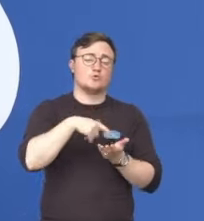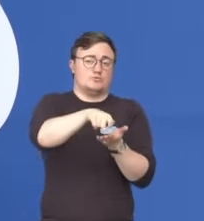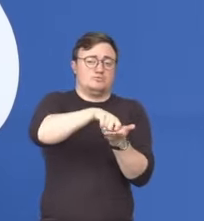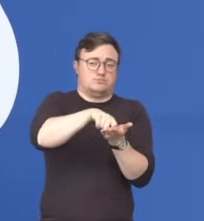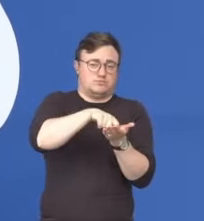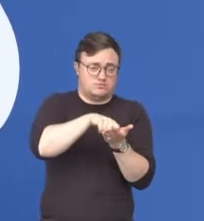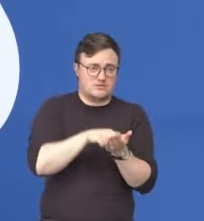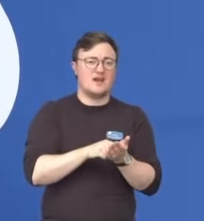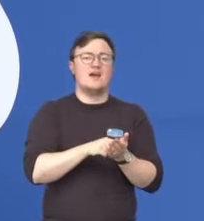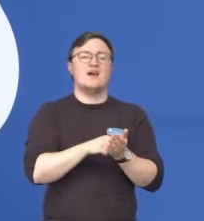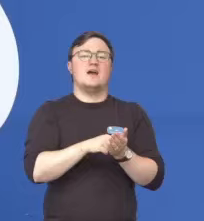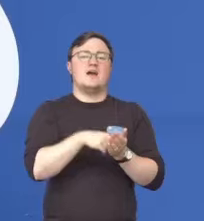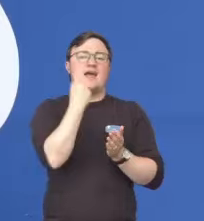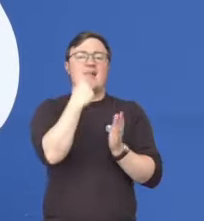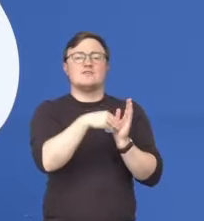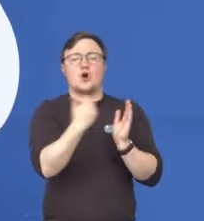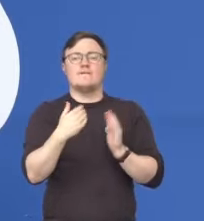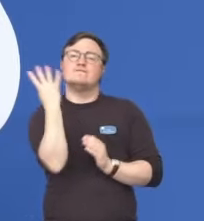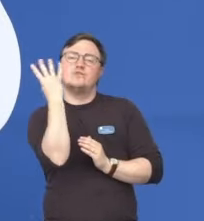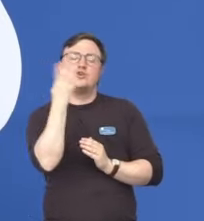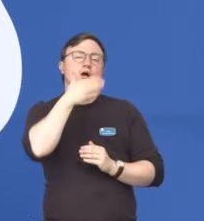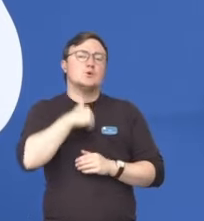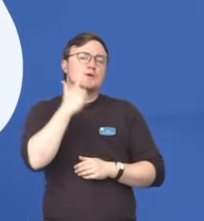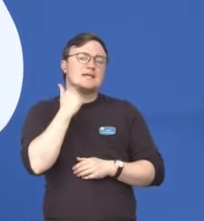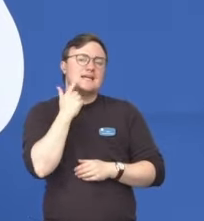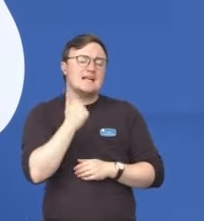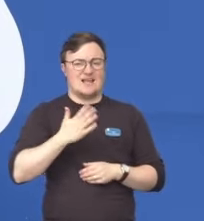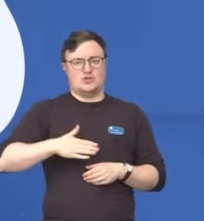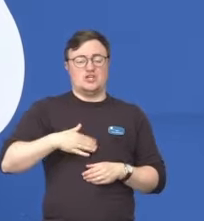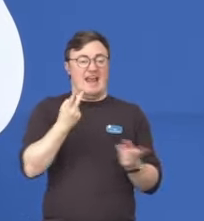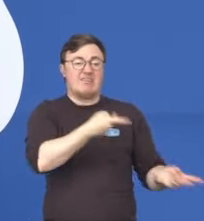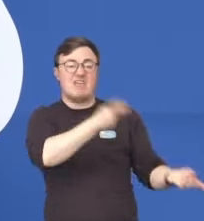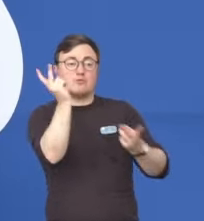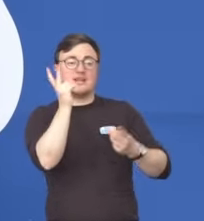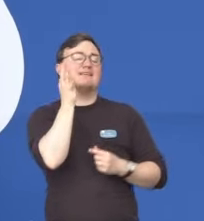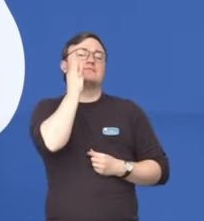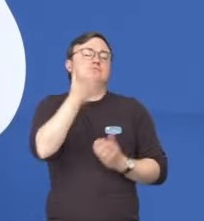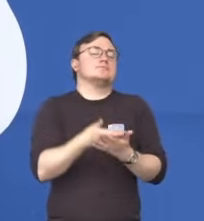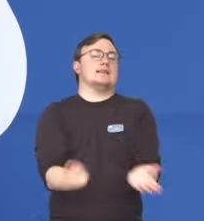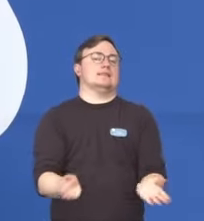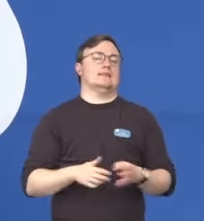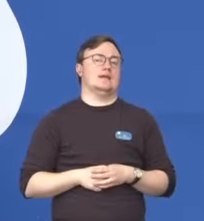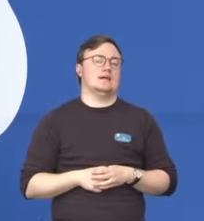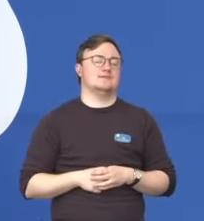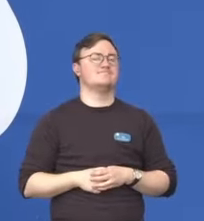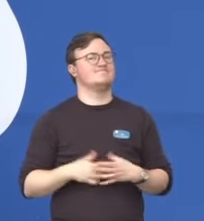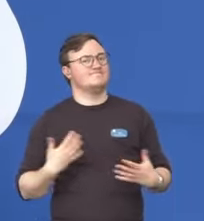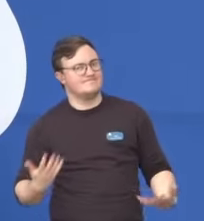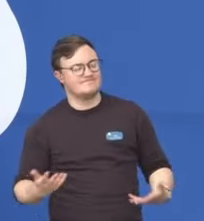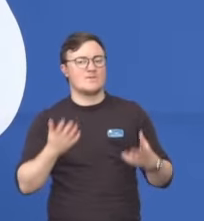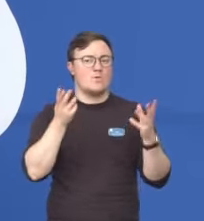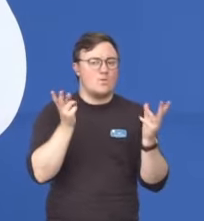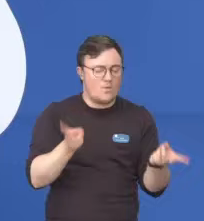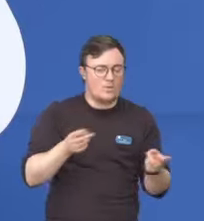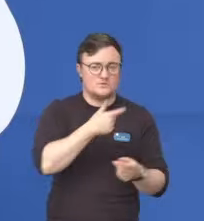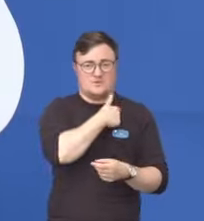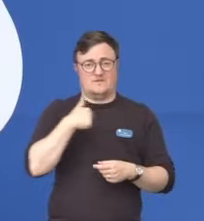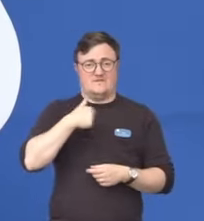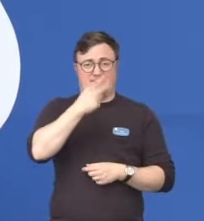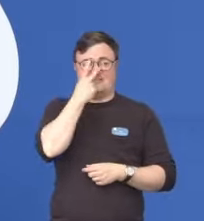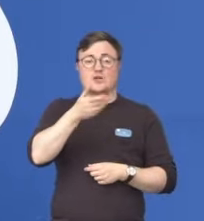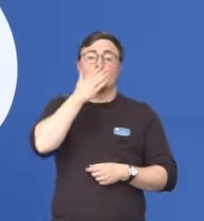kille inte tror att demokratin är det bästa styrelsesättet. Mm. Dessutom så ser man att unga allt